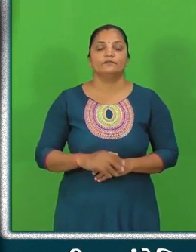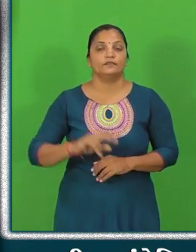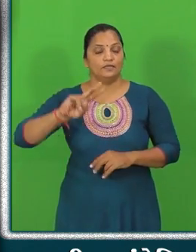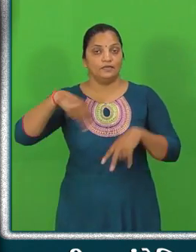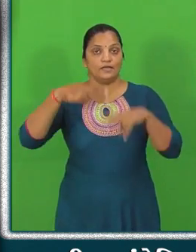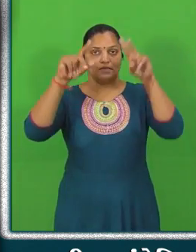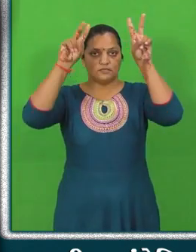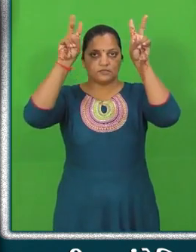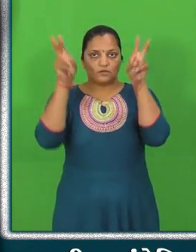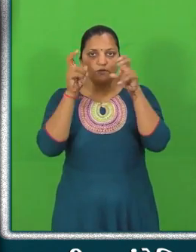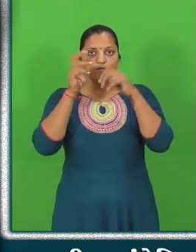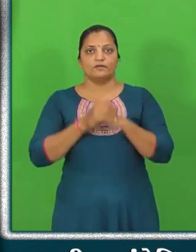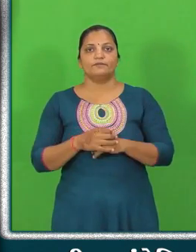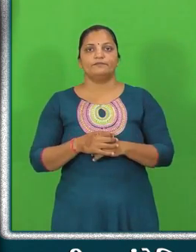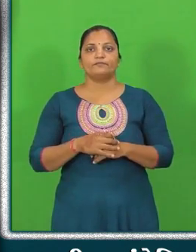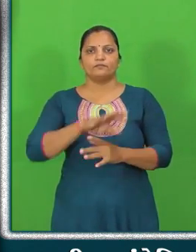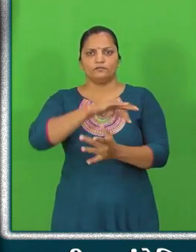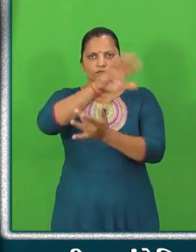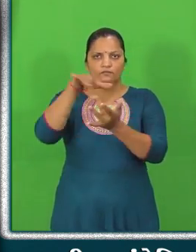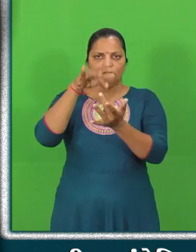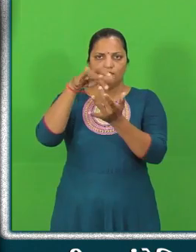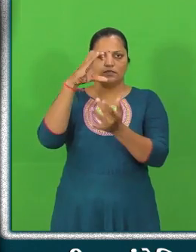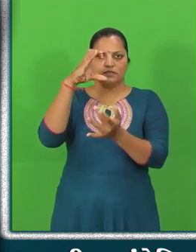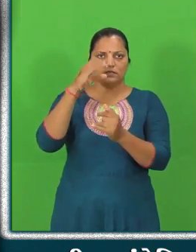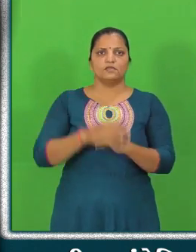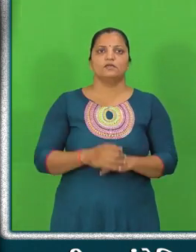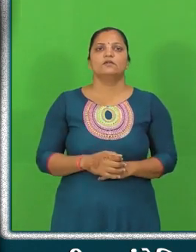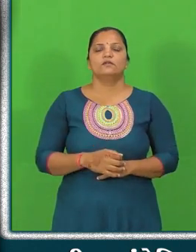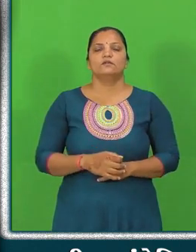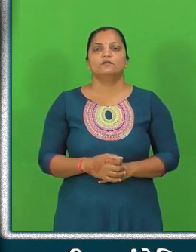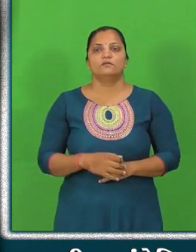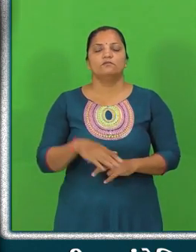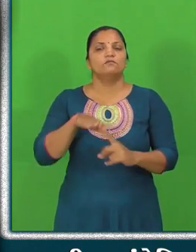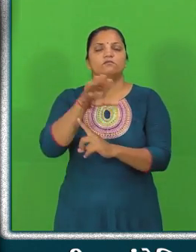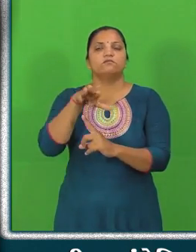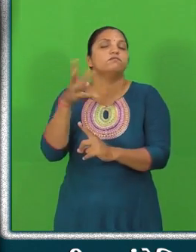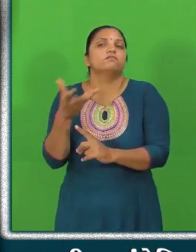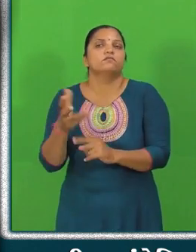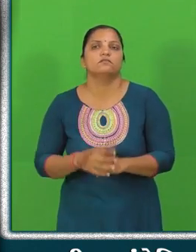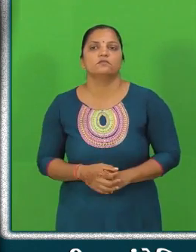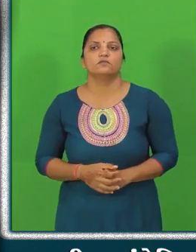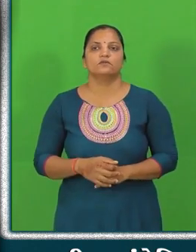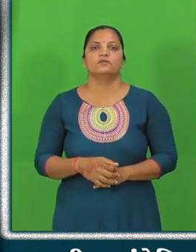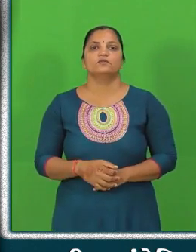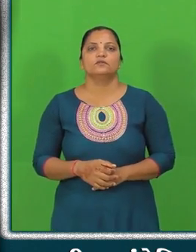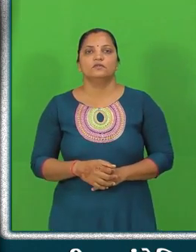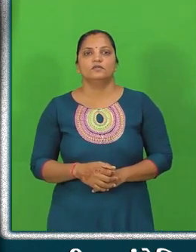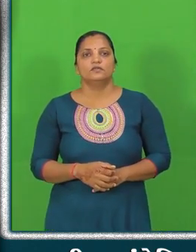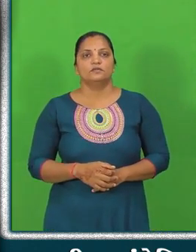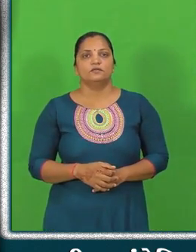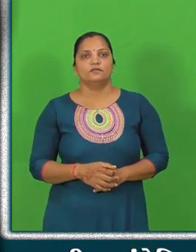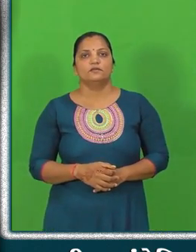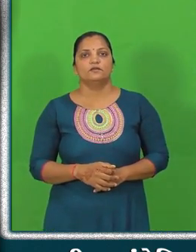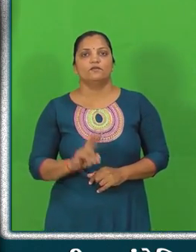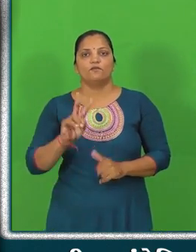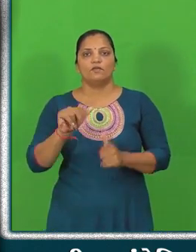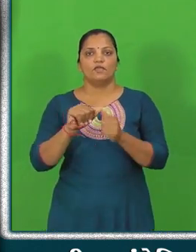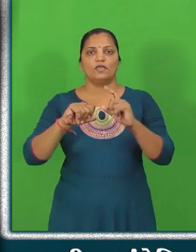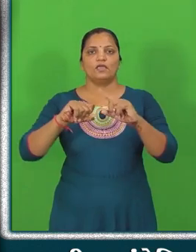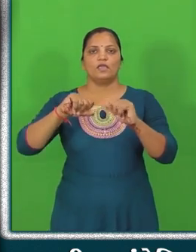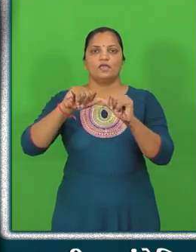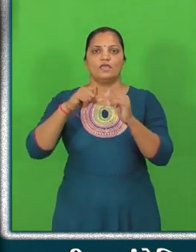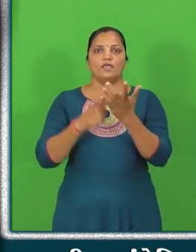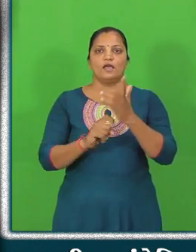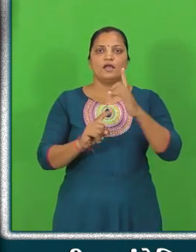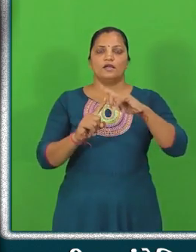નેક્સ્ટ ટોપિક તમારા માટે, વક્રતા કેન્દ્ર સી પર વસ્તુને મૂકીએ ત્યારે શું પરિસ્થિતિ થાય છે? મિત્રો જ્યારે વક્રતા કેન્દ્ર સી પર વસ્તુને મૂકીશું